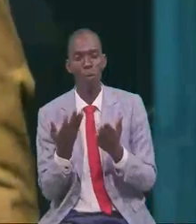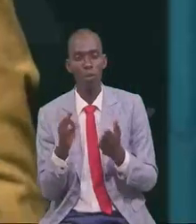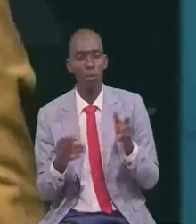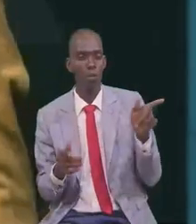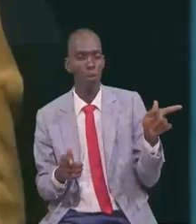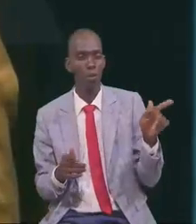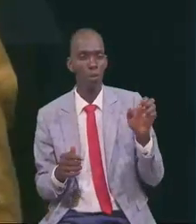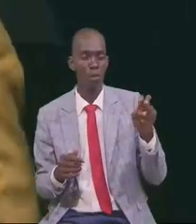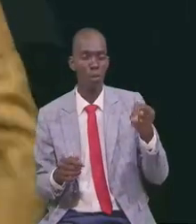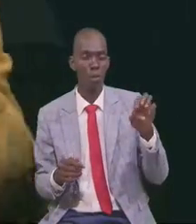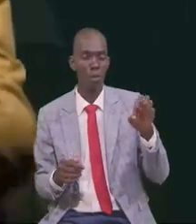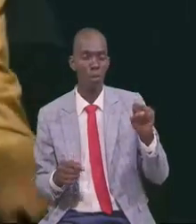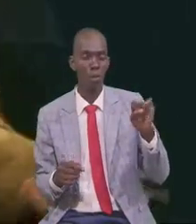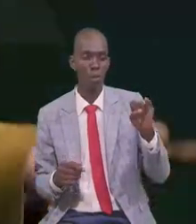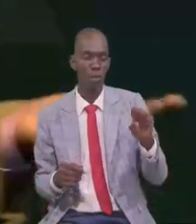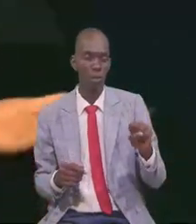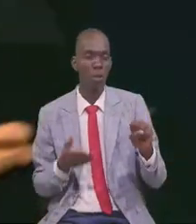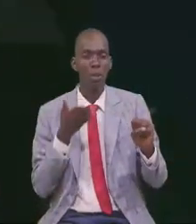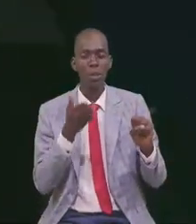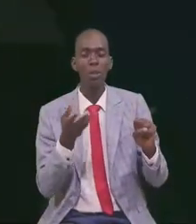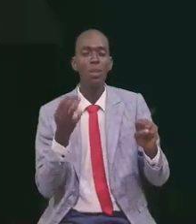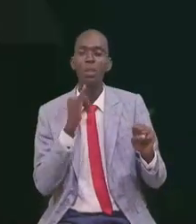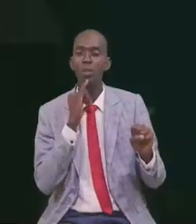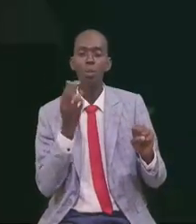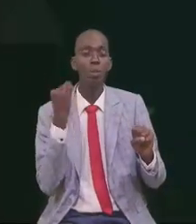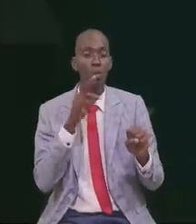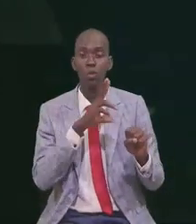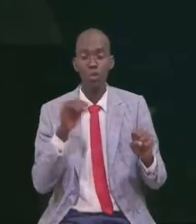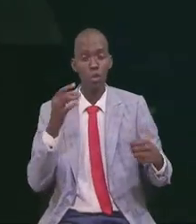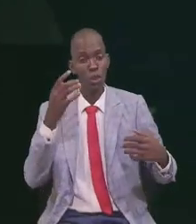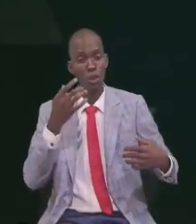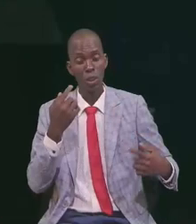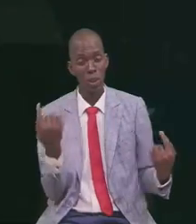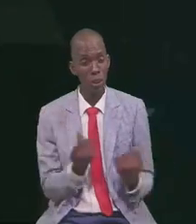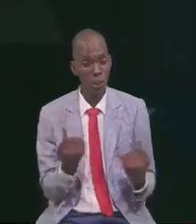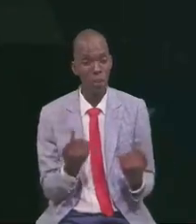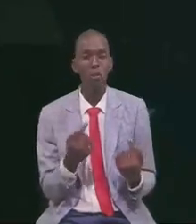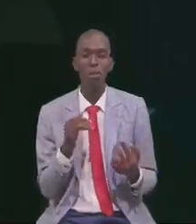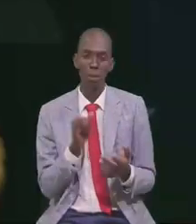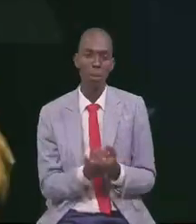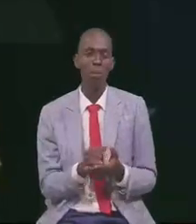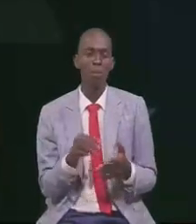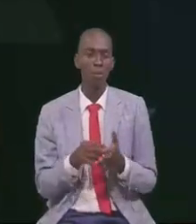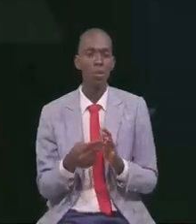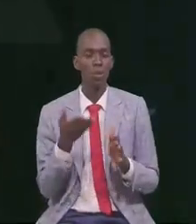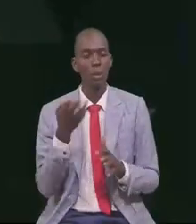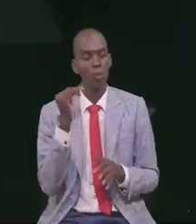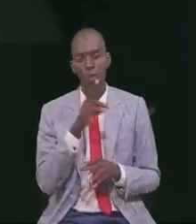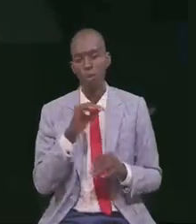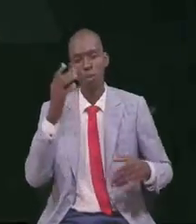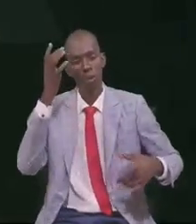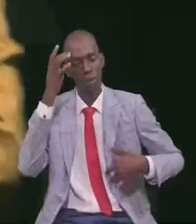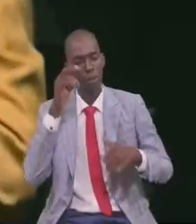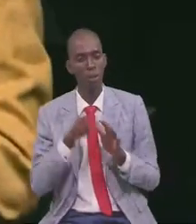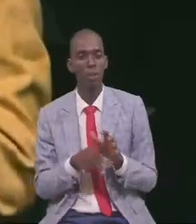de maladie. Pour cela, il n'y avait pas de maladie. Il n'y avait pas de péché. Et pour cela,